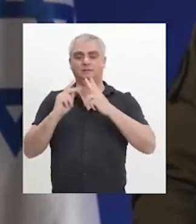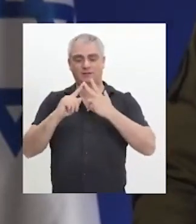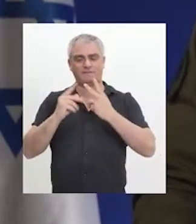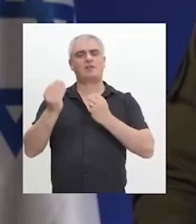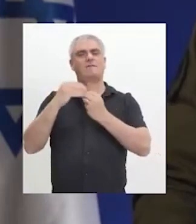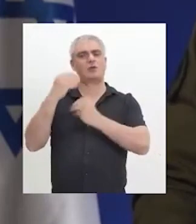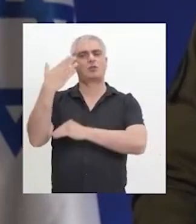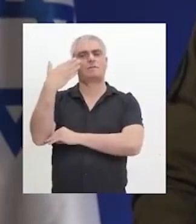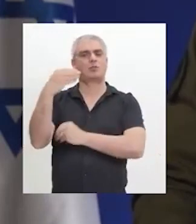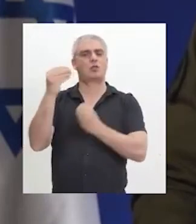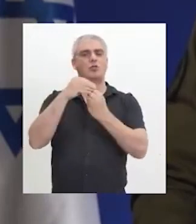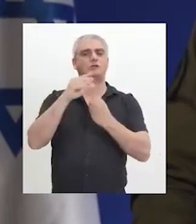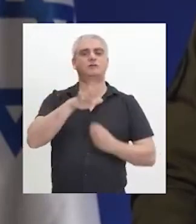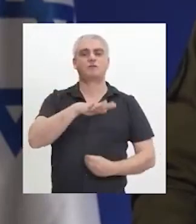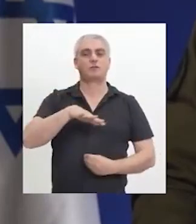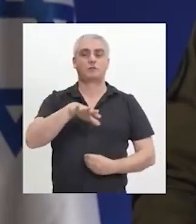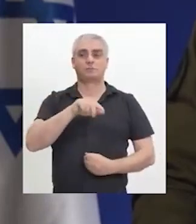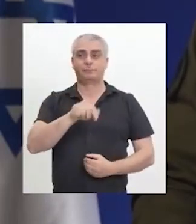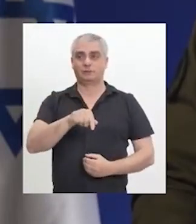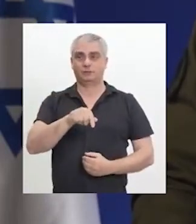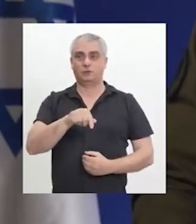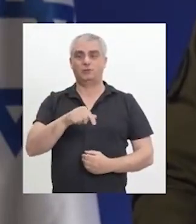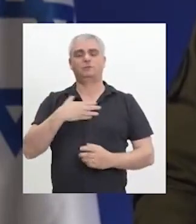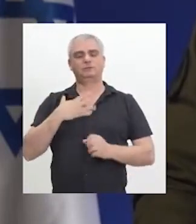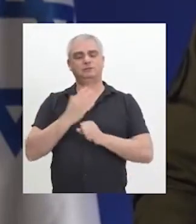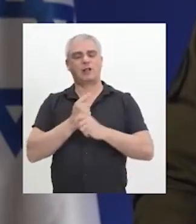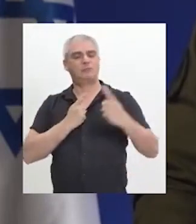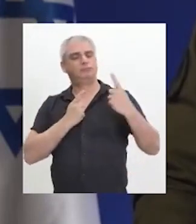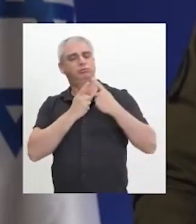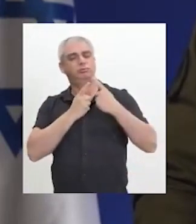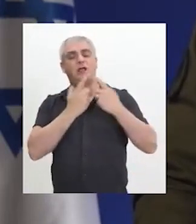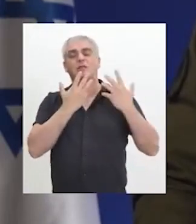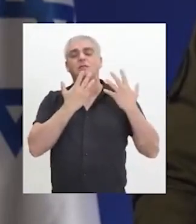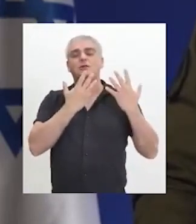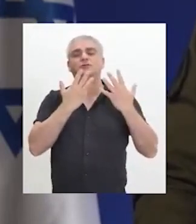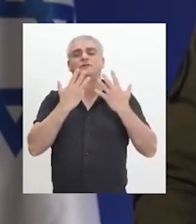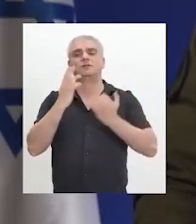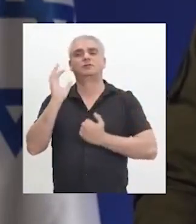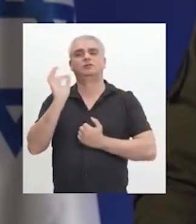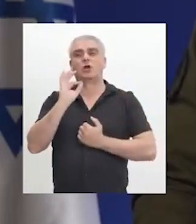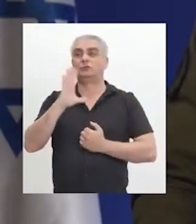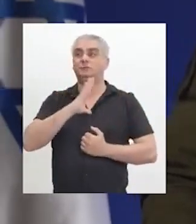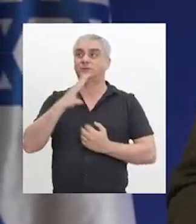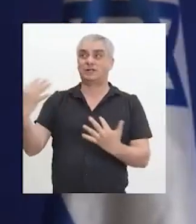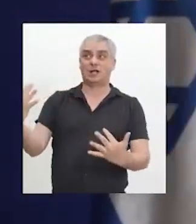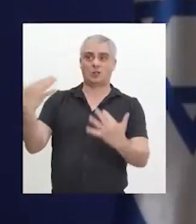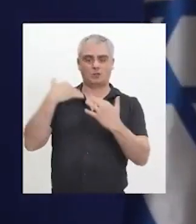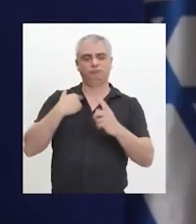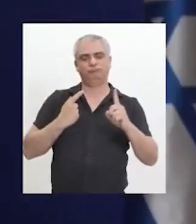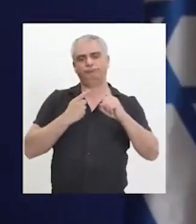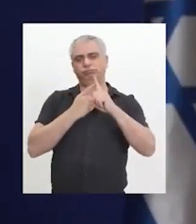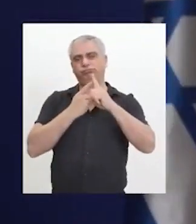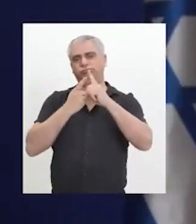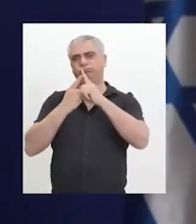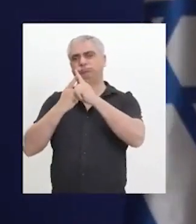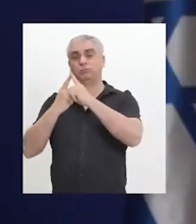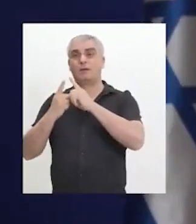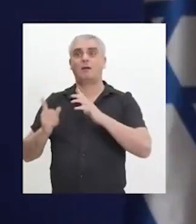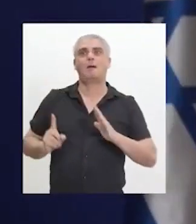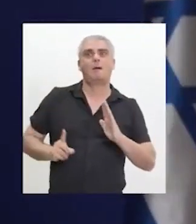ומדינות נוספות באזור הרטנו 99% מהאיומים זו הפעם